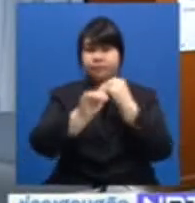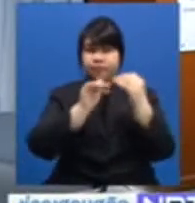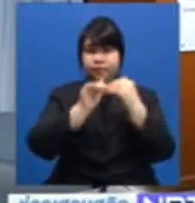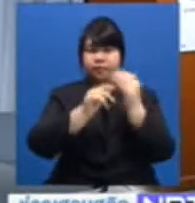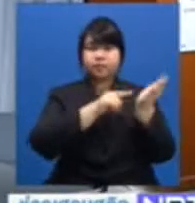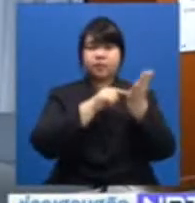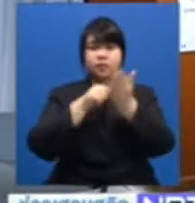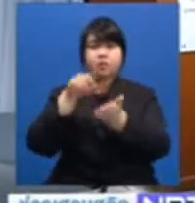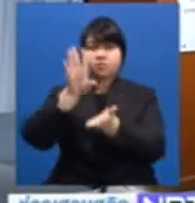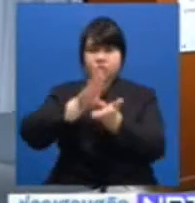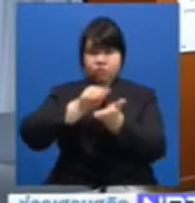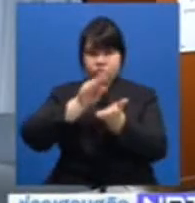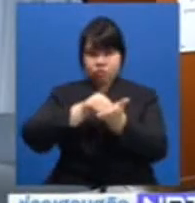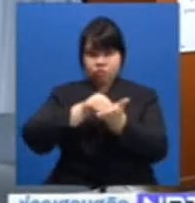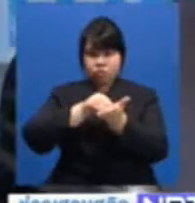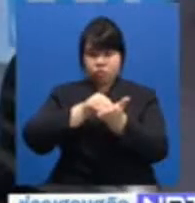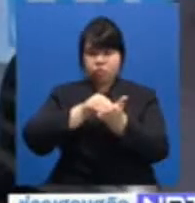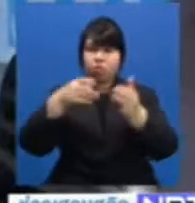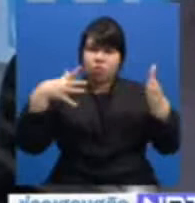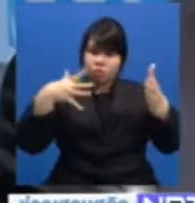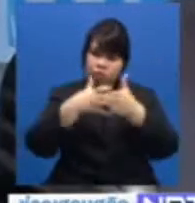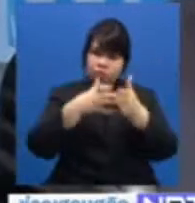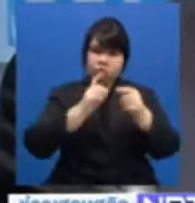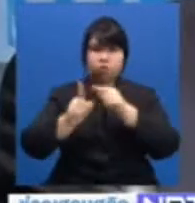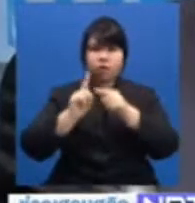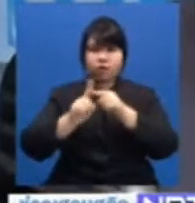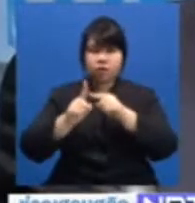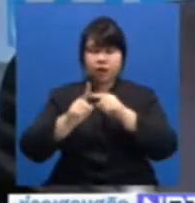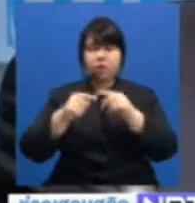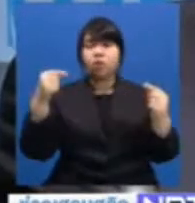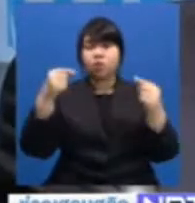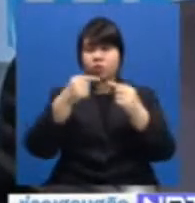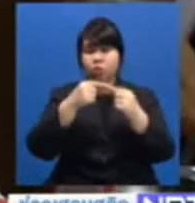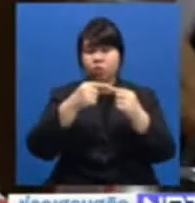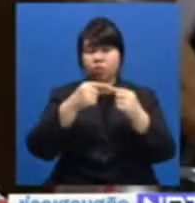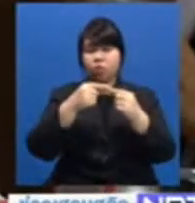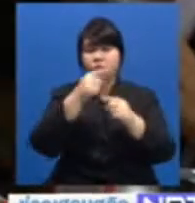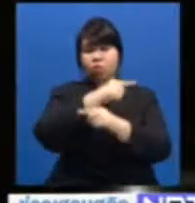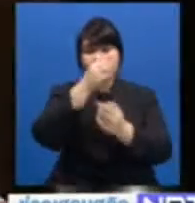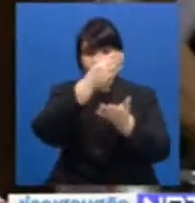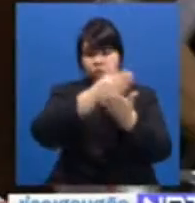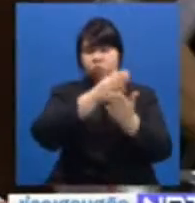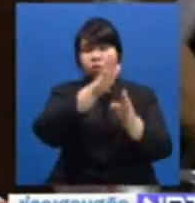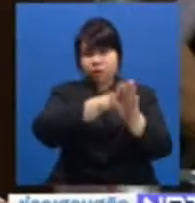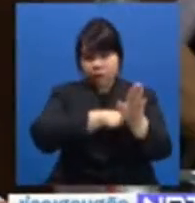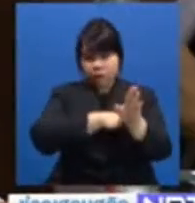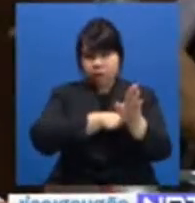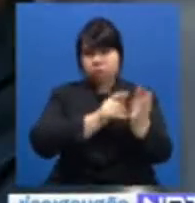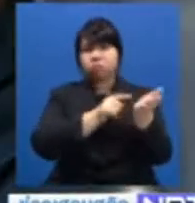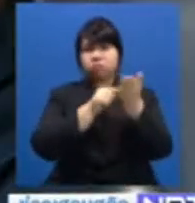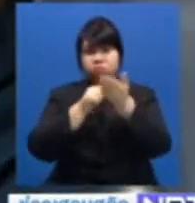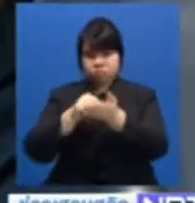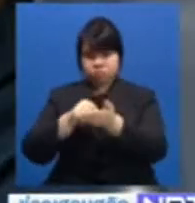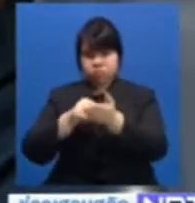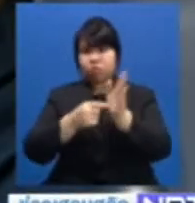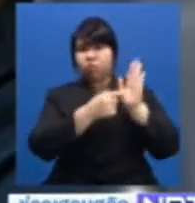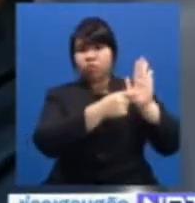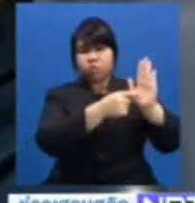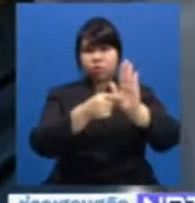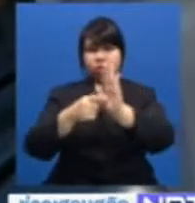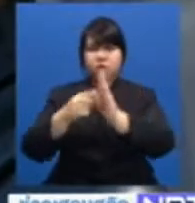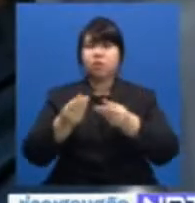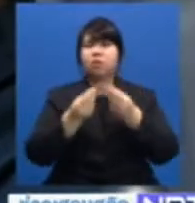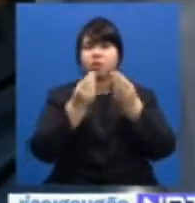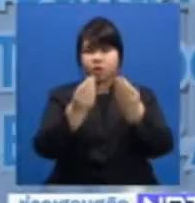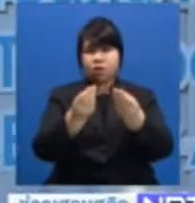นำเสนอข้อมูลเกี่ยวกับการเกิดอุบัติเหตุโดยเฉพาะในช่วงเทศกาลเป็นกรณีศึกษาเพื่อเป็นตัวอย่างให้กับประเทศต่างๆ